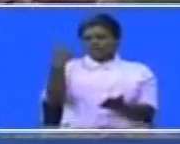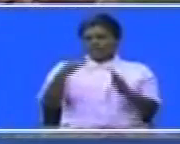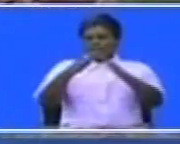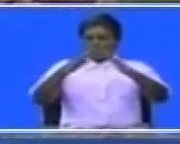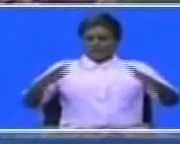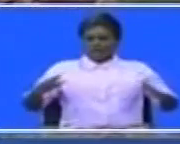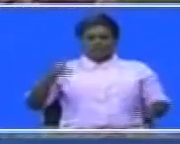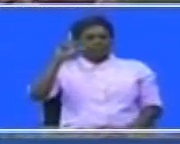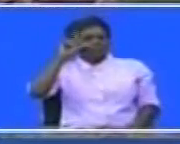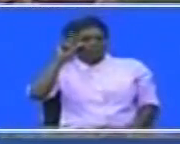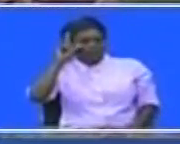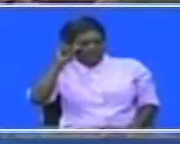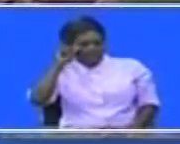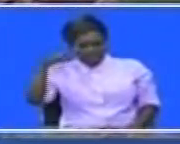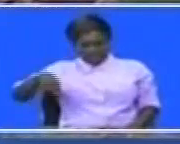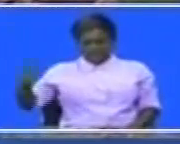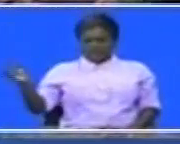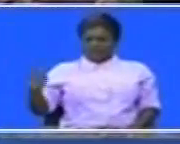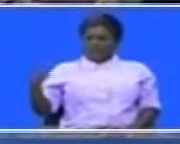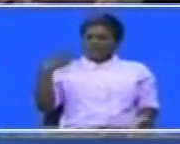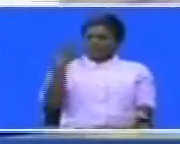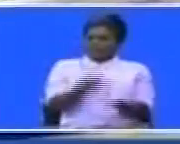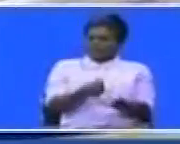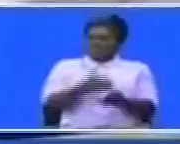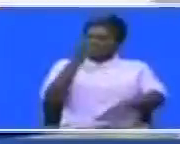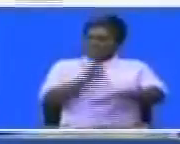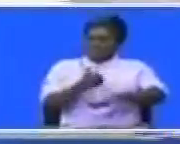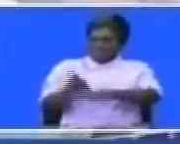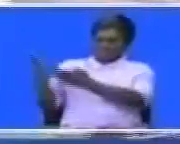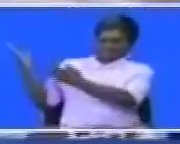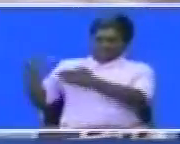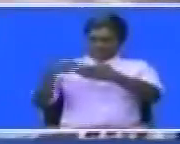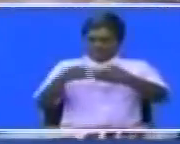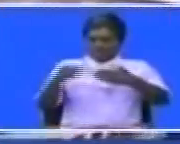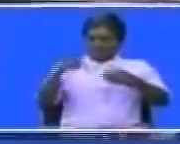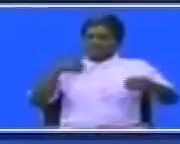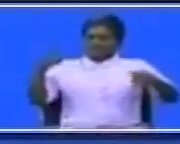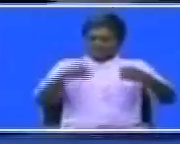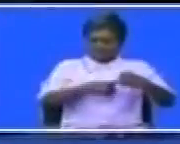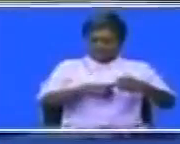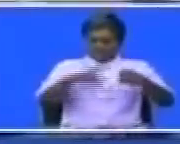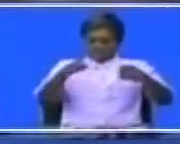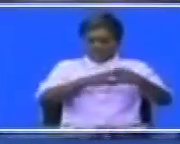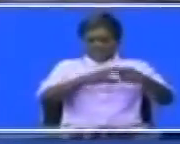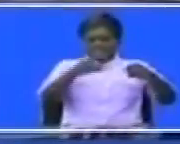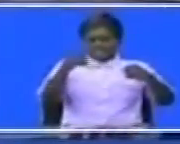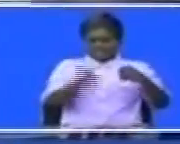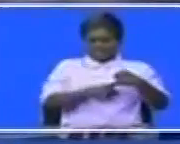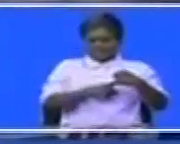barabara Mombasa hapa Nairobi. Pesa hizi ambazo ni gushi, dola milioni 693 na euro